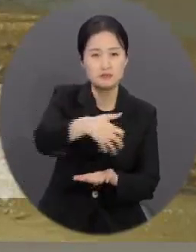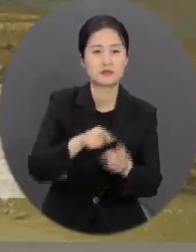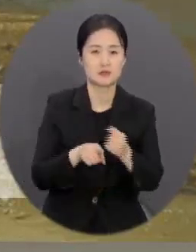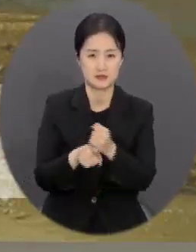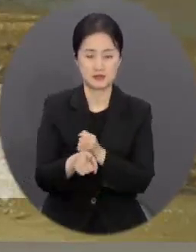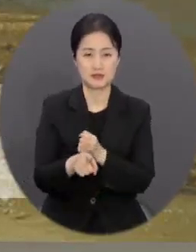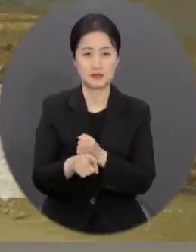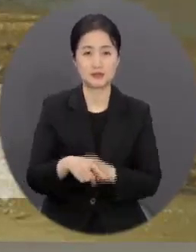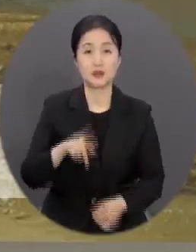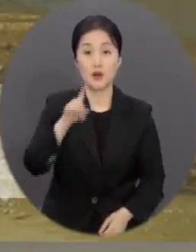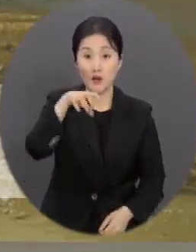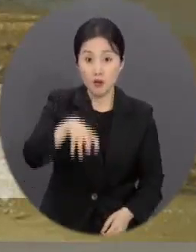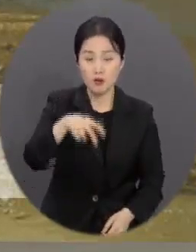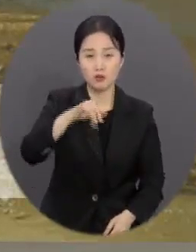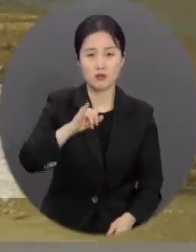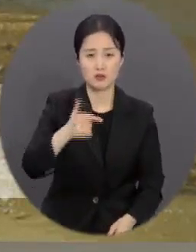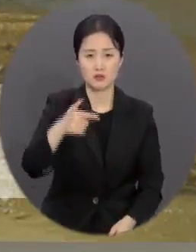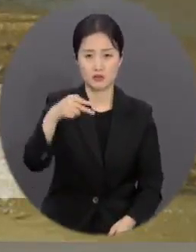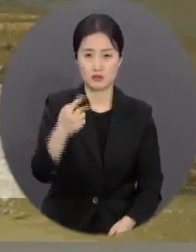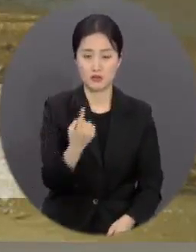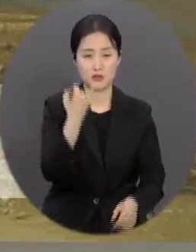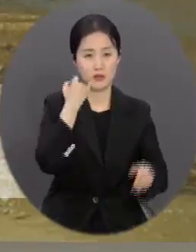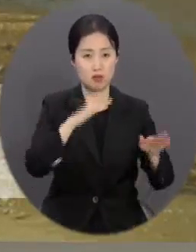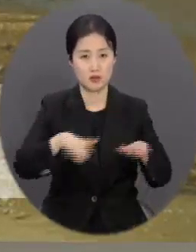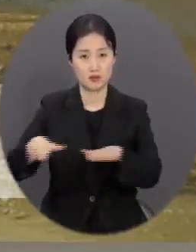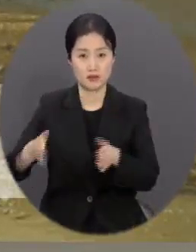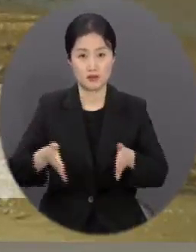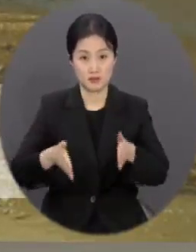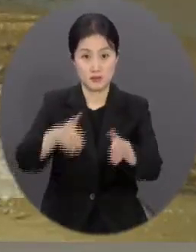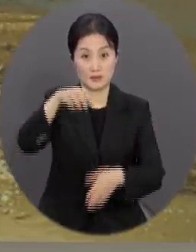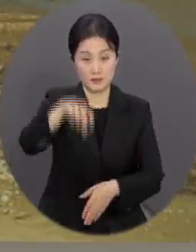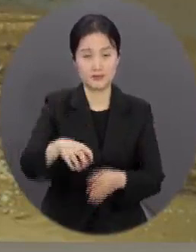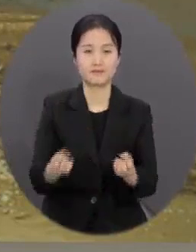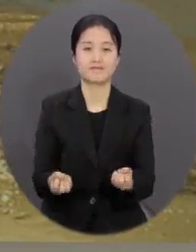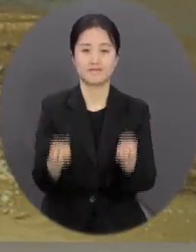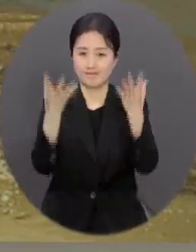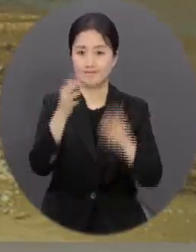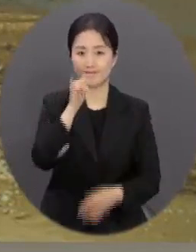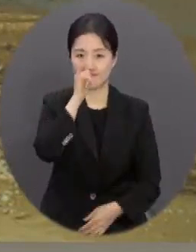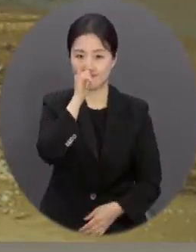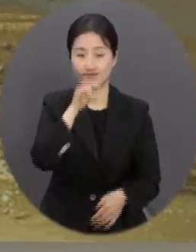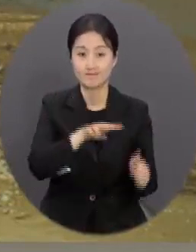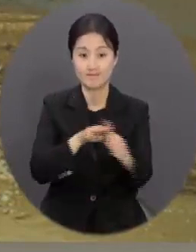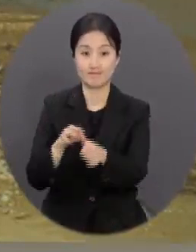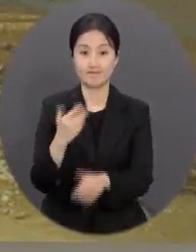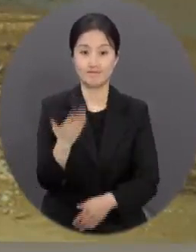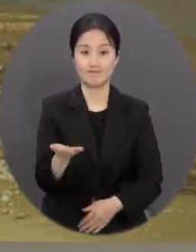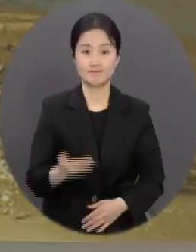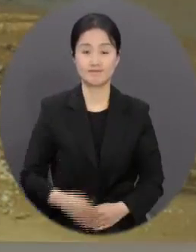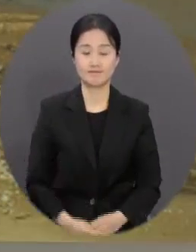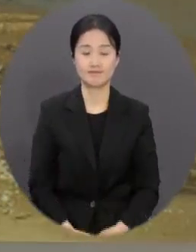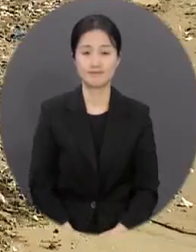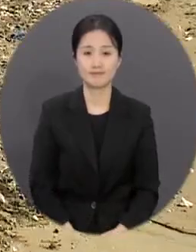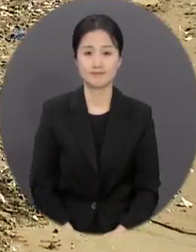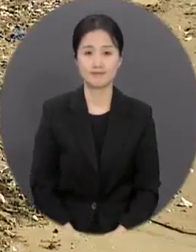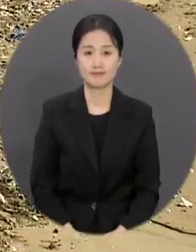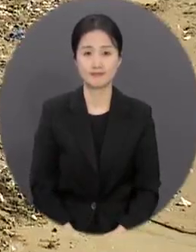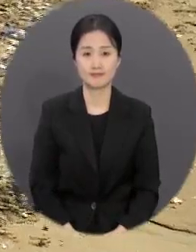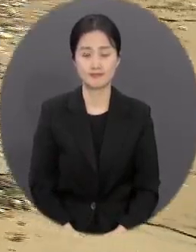진도 신비의 바닷길 인근 해안에서 이 줍깅 행사가 열렸습니다. 신광하 기자가 보도합니다.